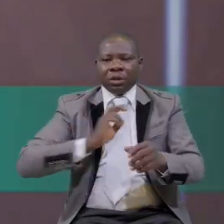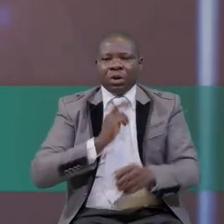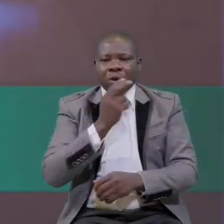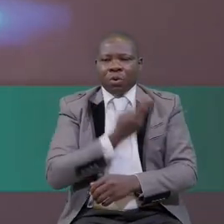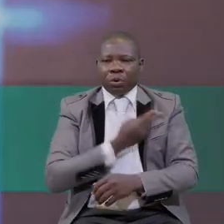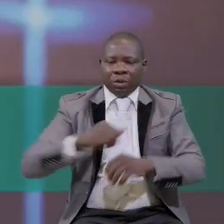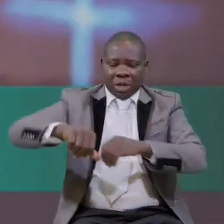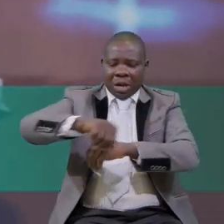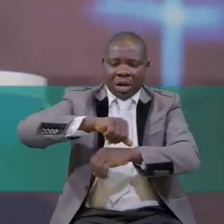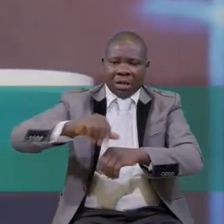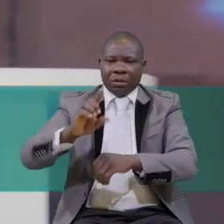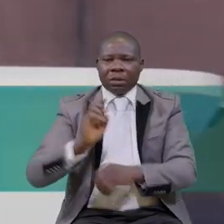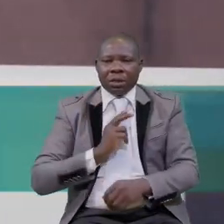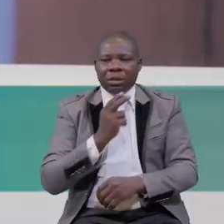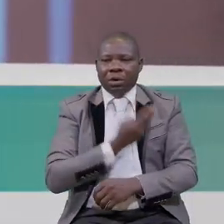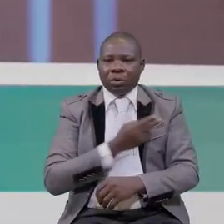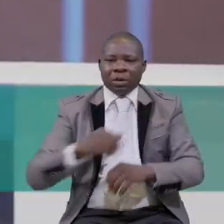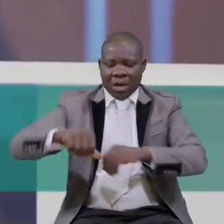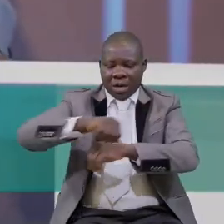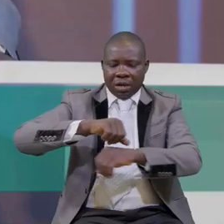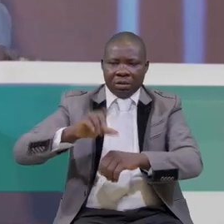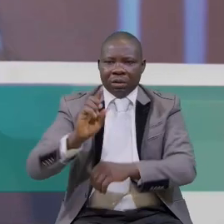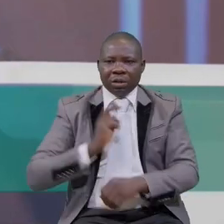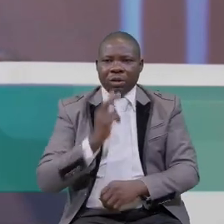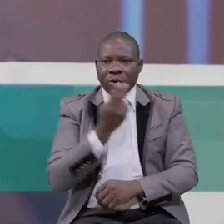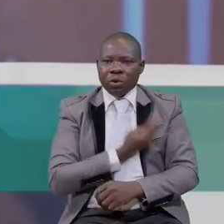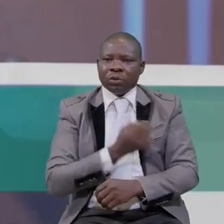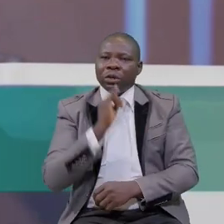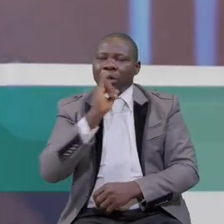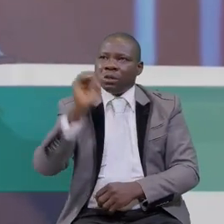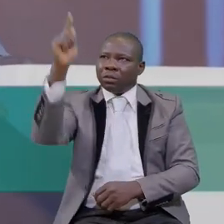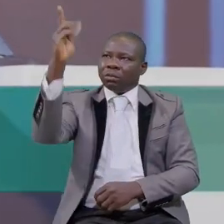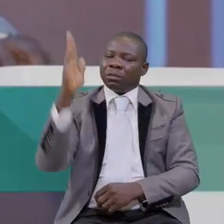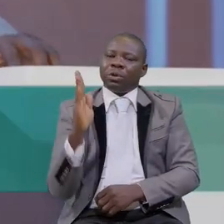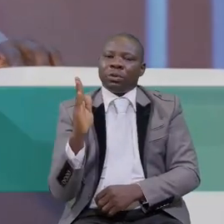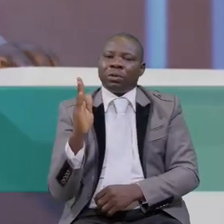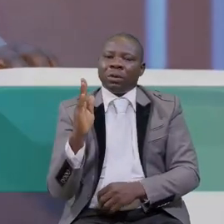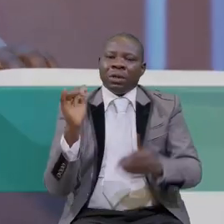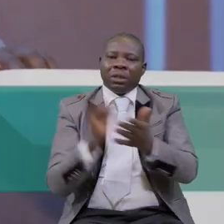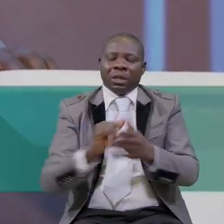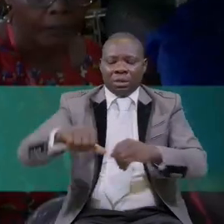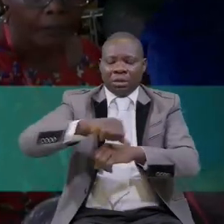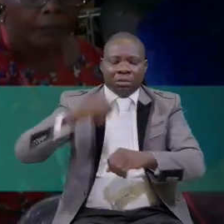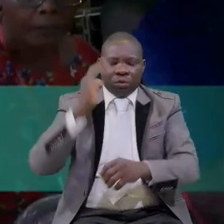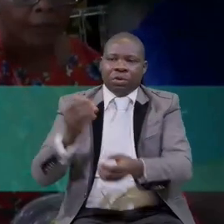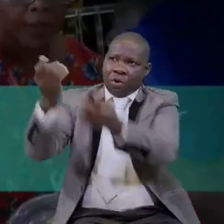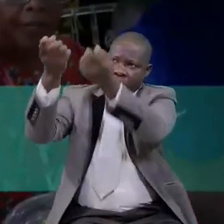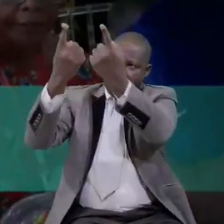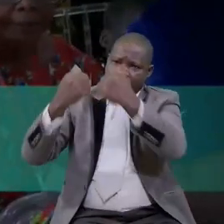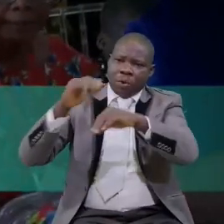Qui nous a oint. Qui nous a oint. C'est Dieu. Cette onction viendra sur